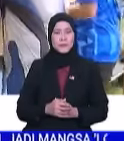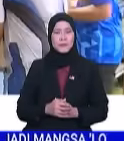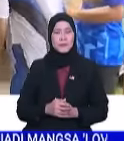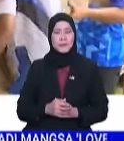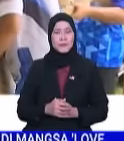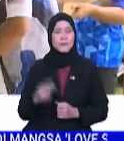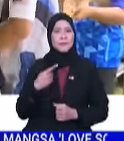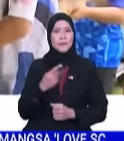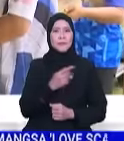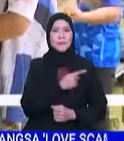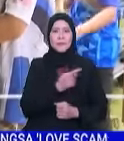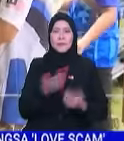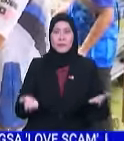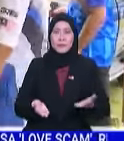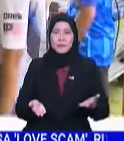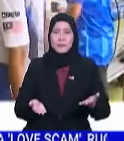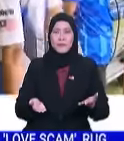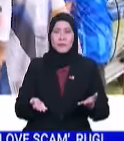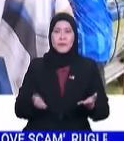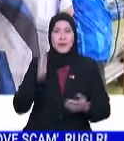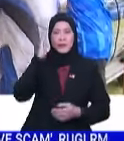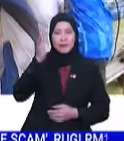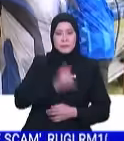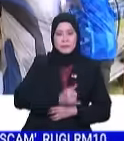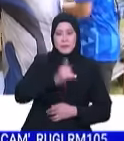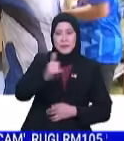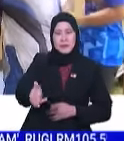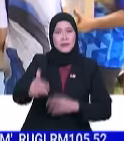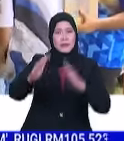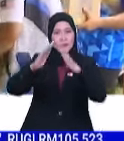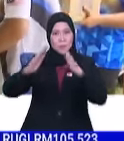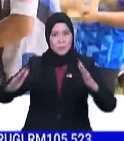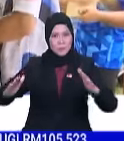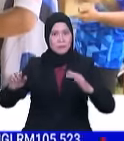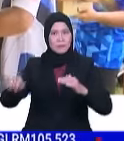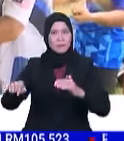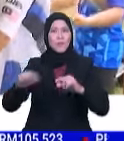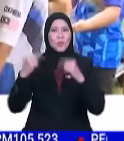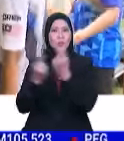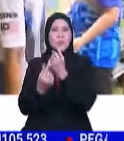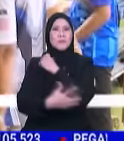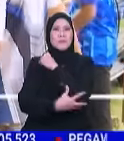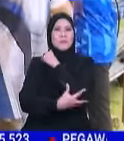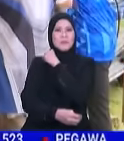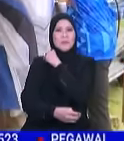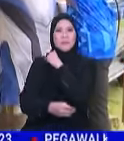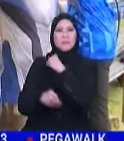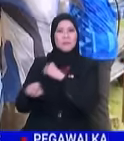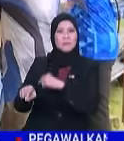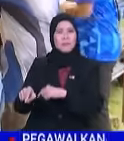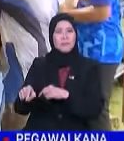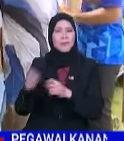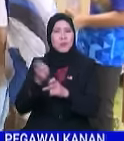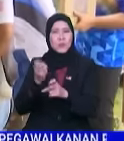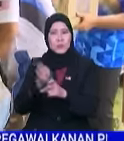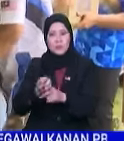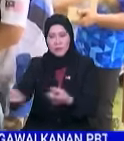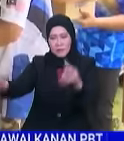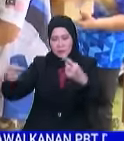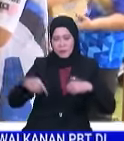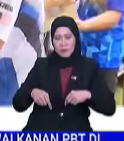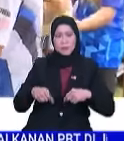Jadi kami akan pergi menyantuni mereka. Kami akan pergi ke rumah mereka. Ada sebab golongan asal ni kadang-kadang mereka pun susah nak main.